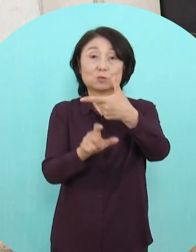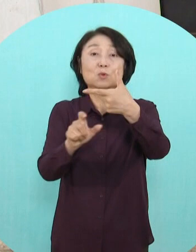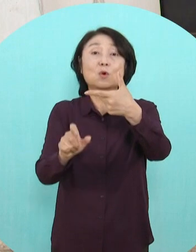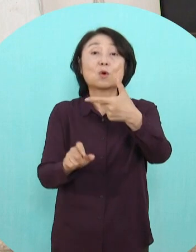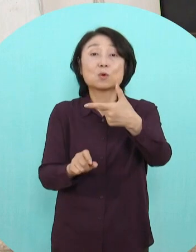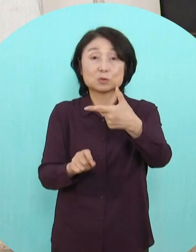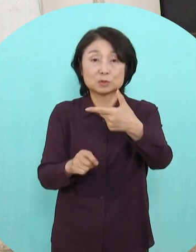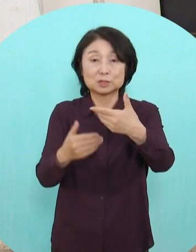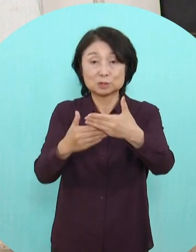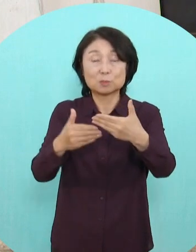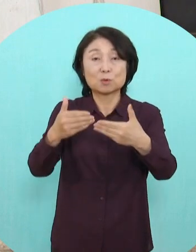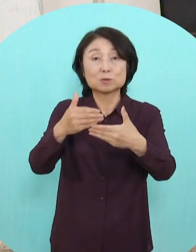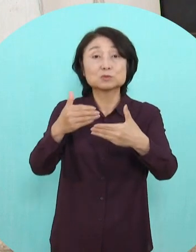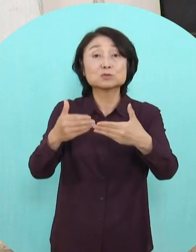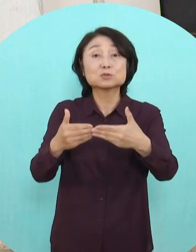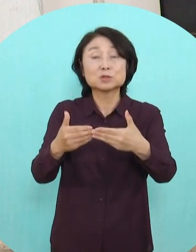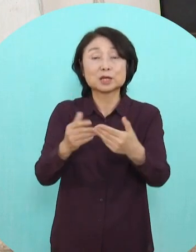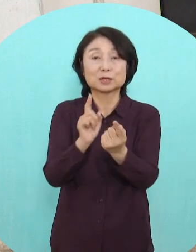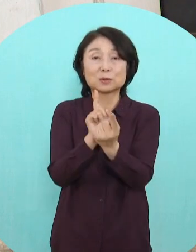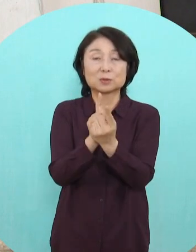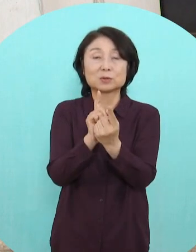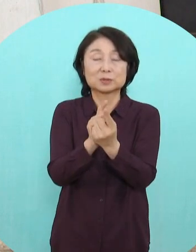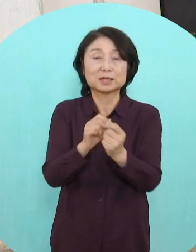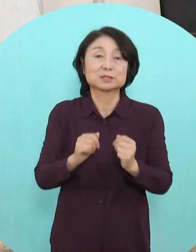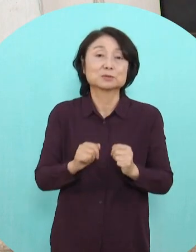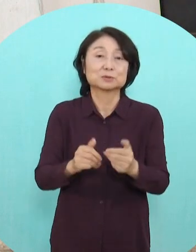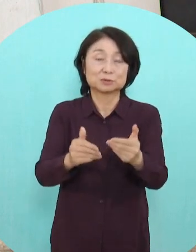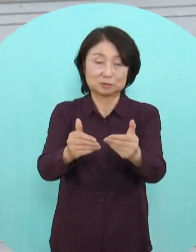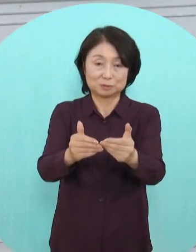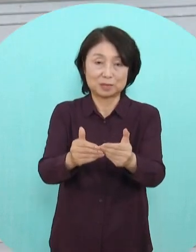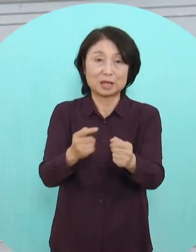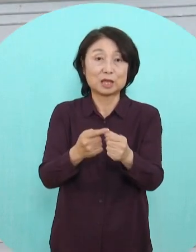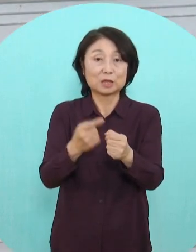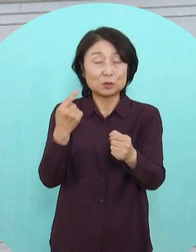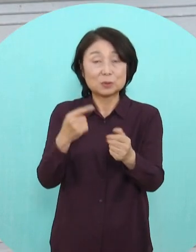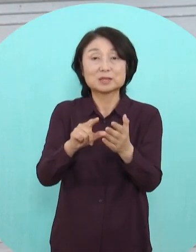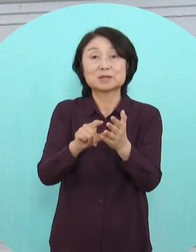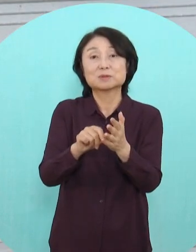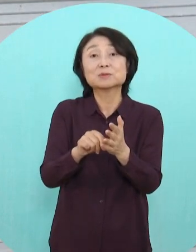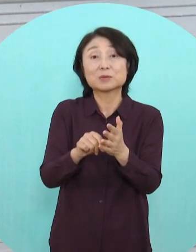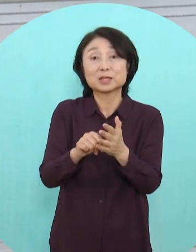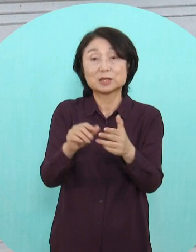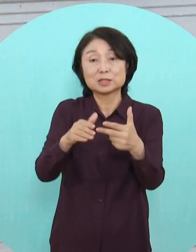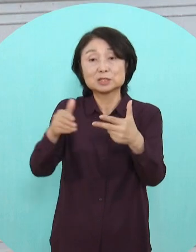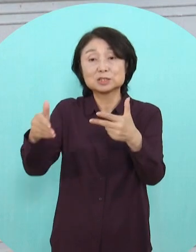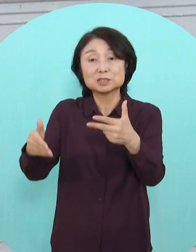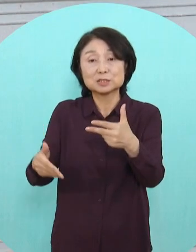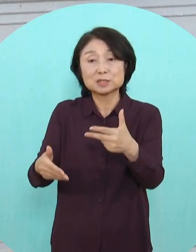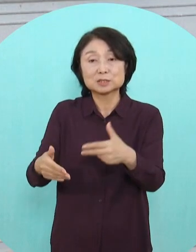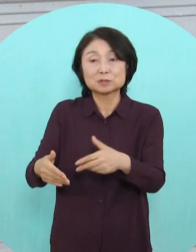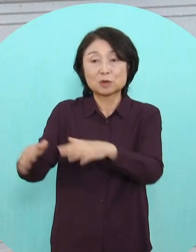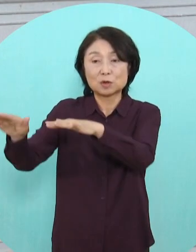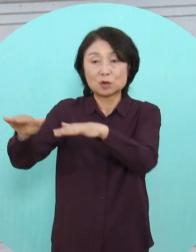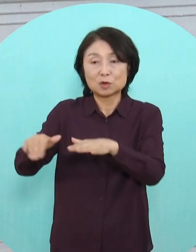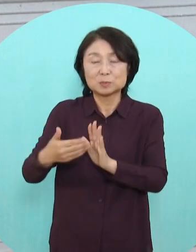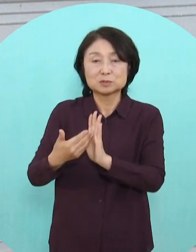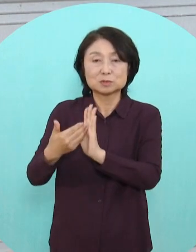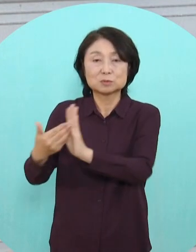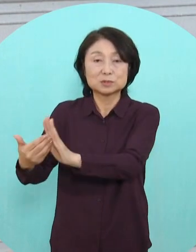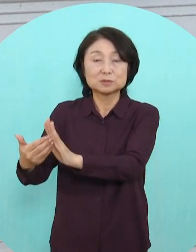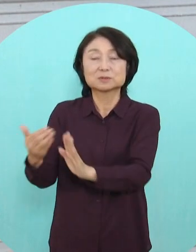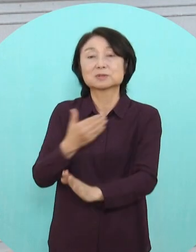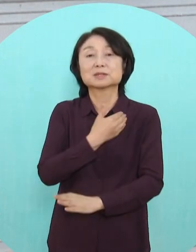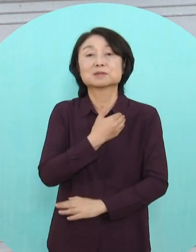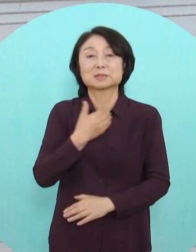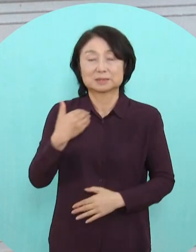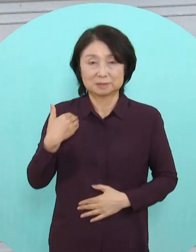に防水壁の設置による対策を実施し、去年の大雨では建物内への浸水を防ぐ